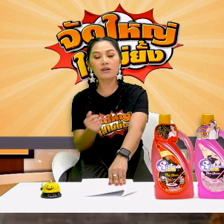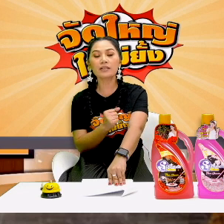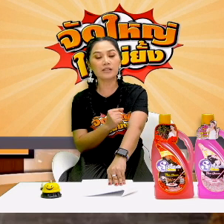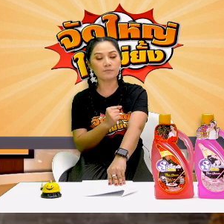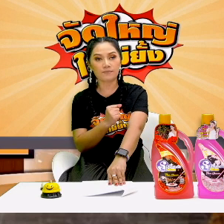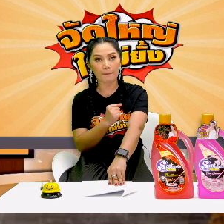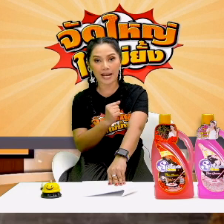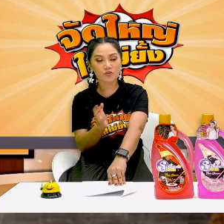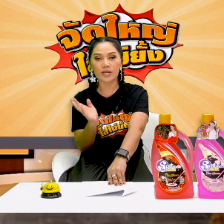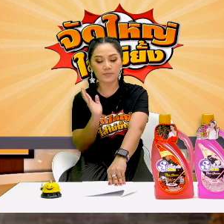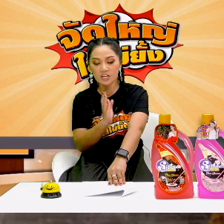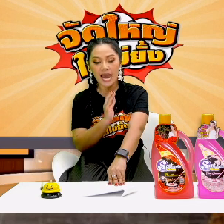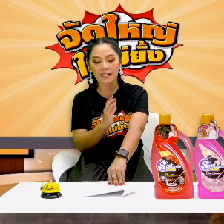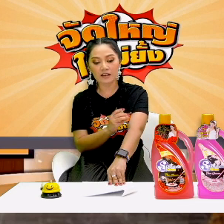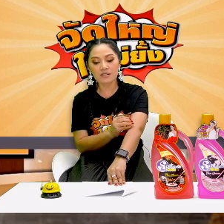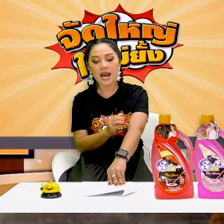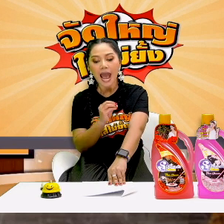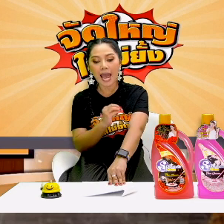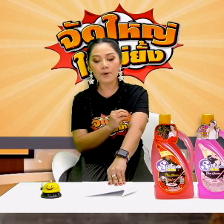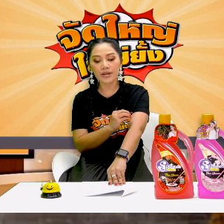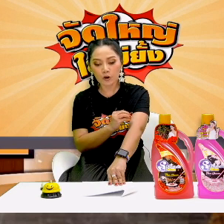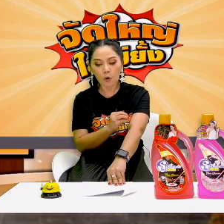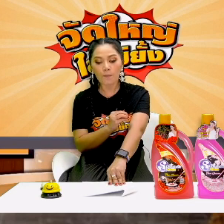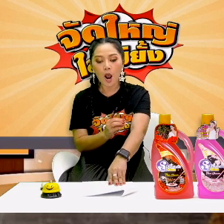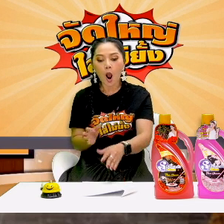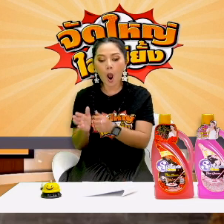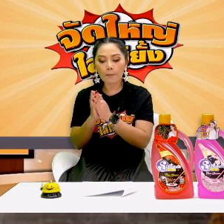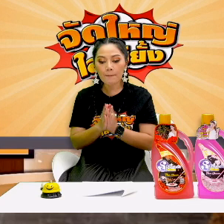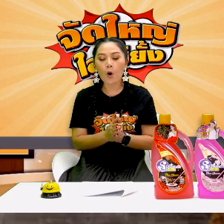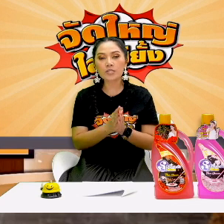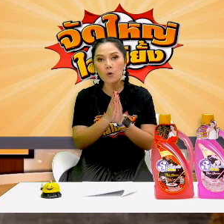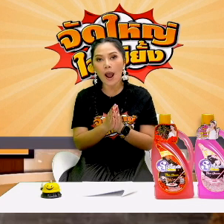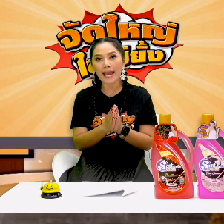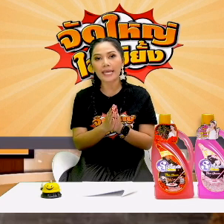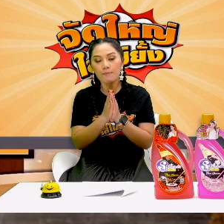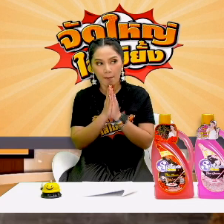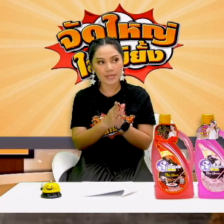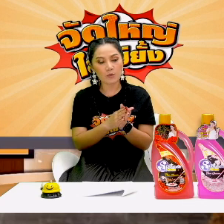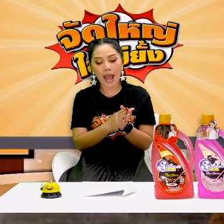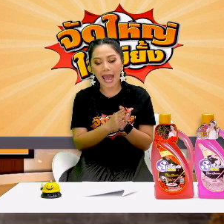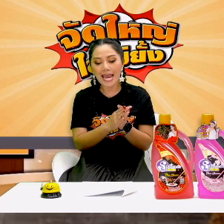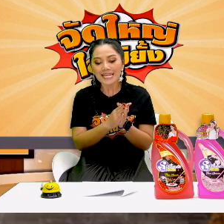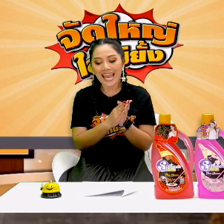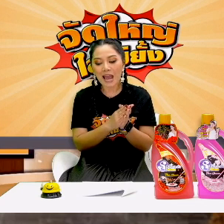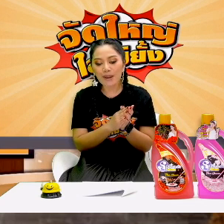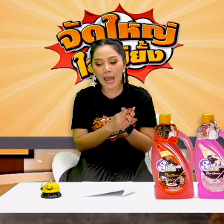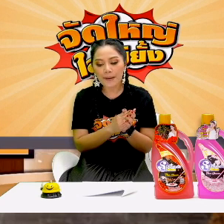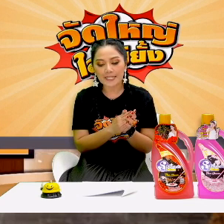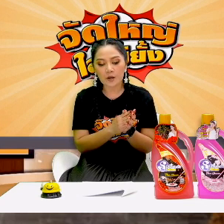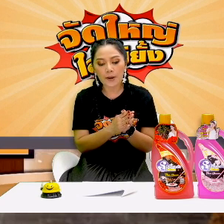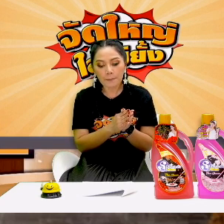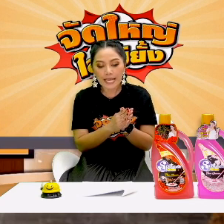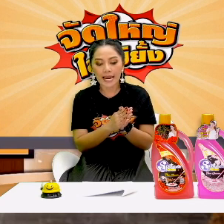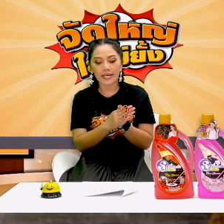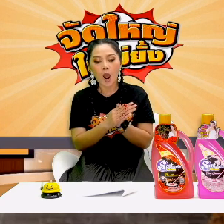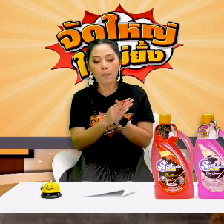เครื่องดื่มแบบไอศกรีมชื่อดังเลยก็คือ Ivory Group ออกมาโพสต์เอาไว้แบบนี้ว่า ไทม์ไลน์ผิดชี